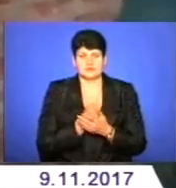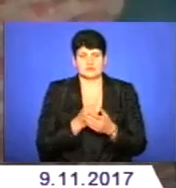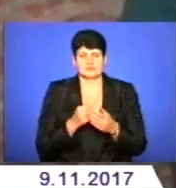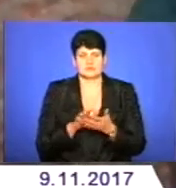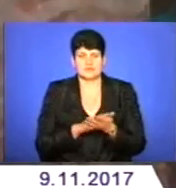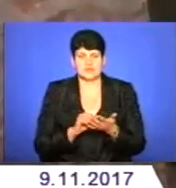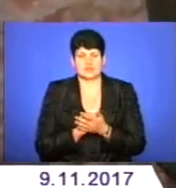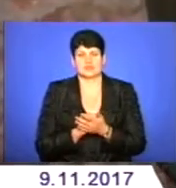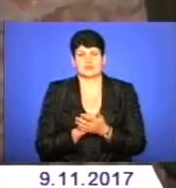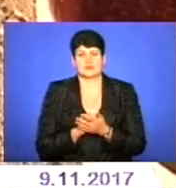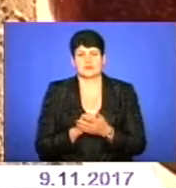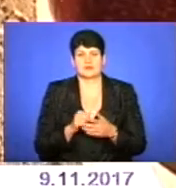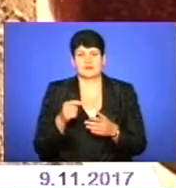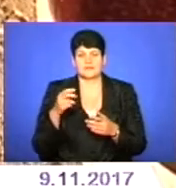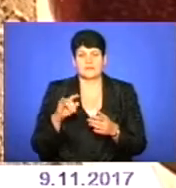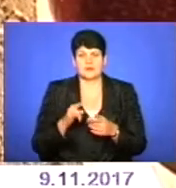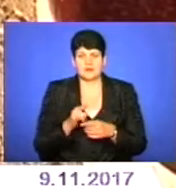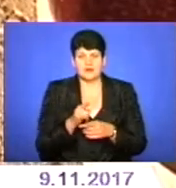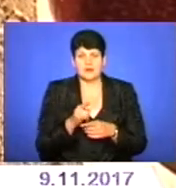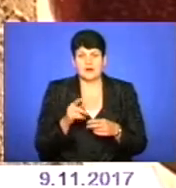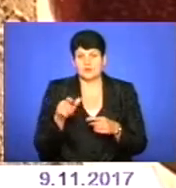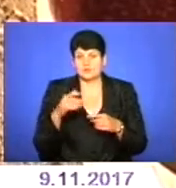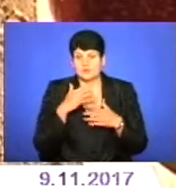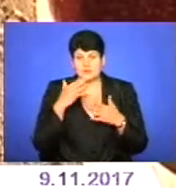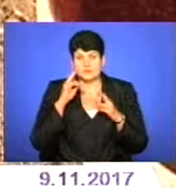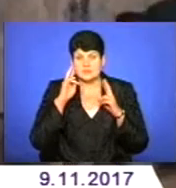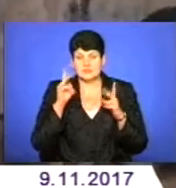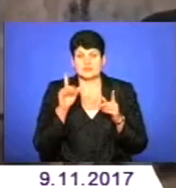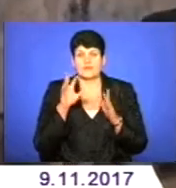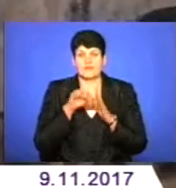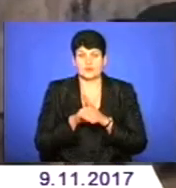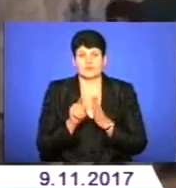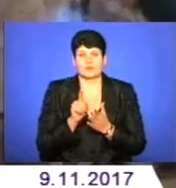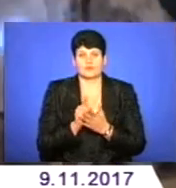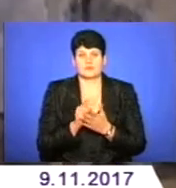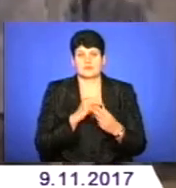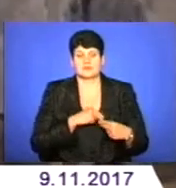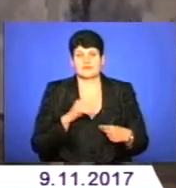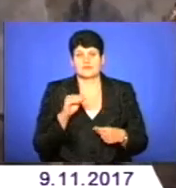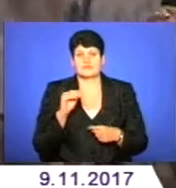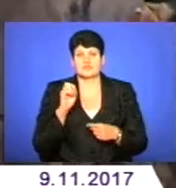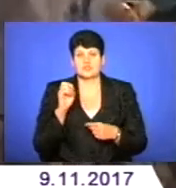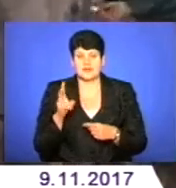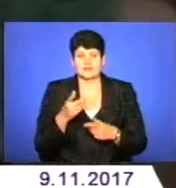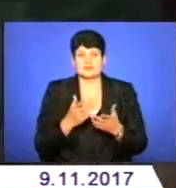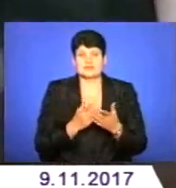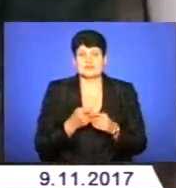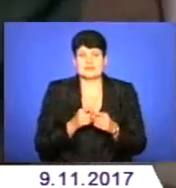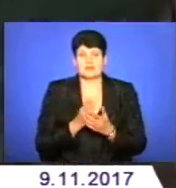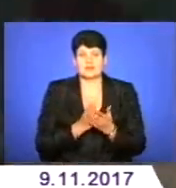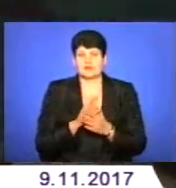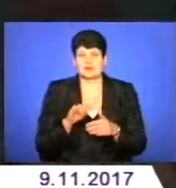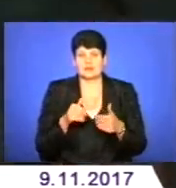і тарганів у квартирах. Проте чимало людей не знають, що це входить до обов'язків працівників ЖЕКу. І якщо вони цих послуг не надають, то мають